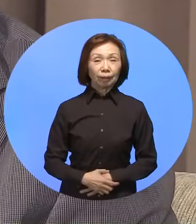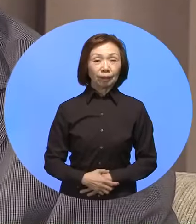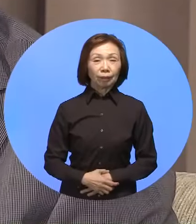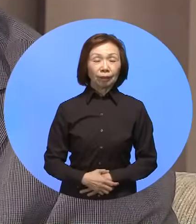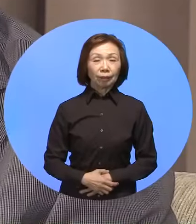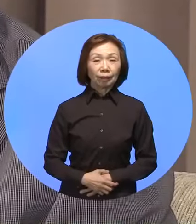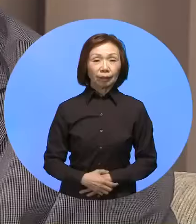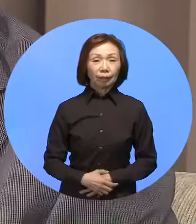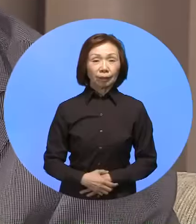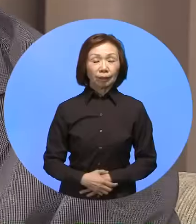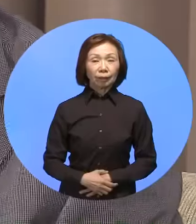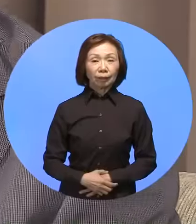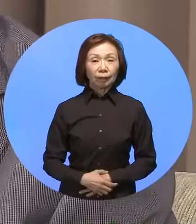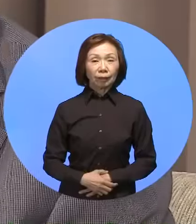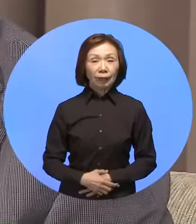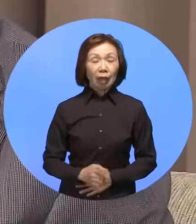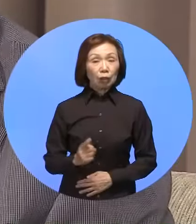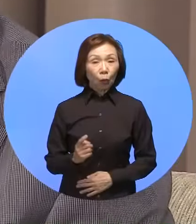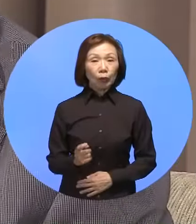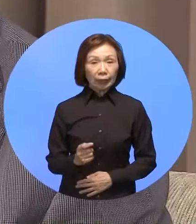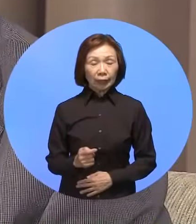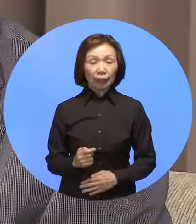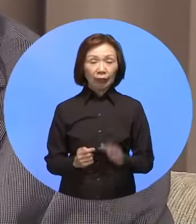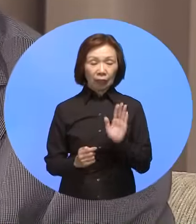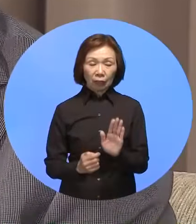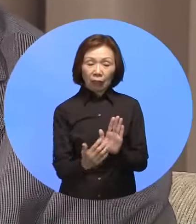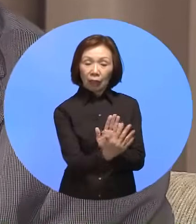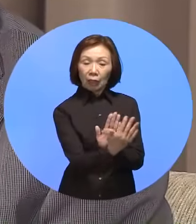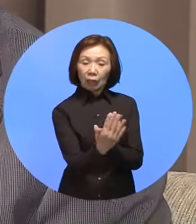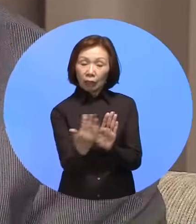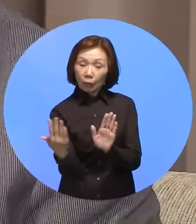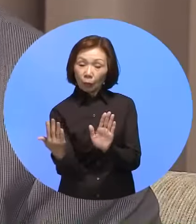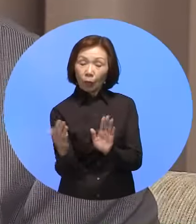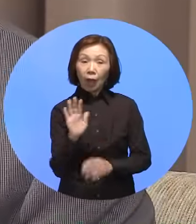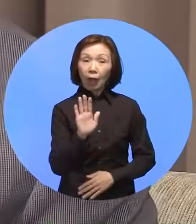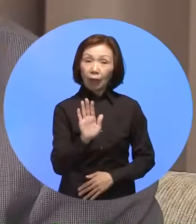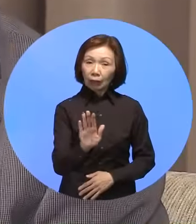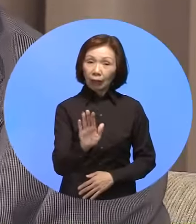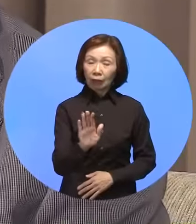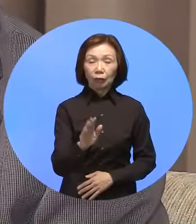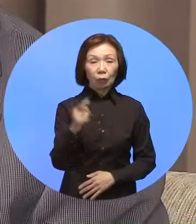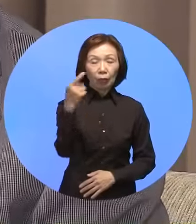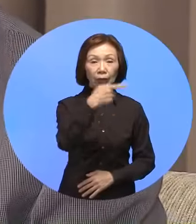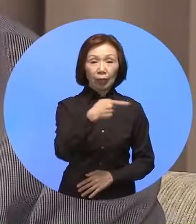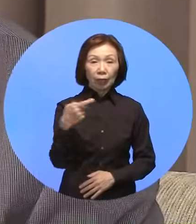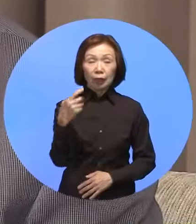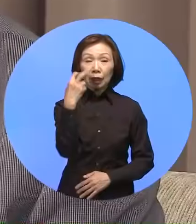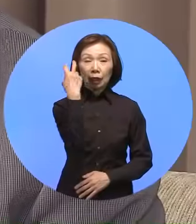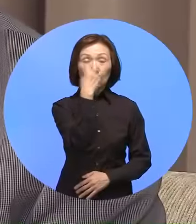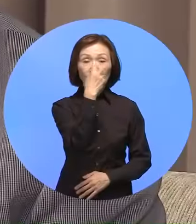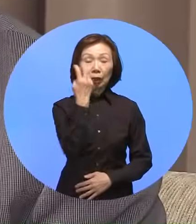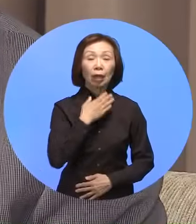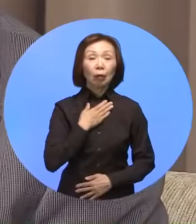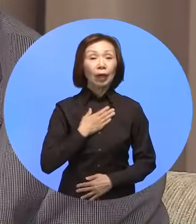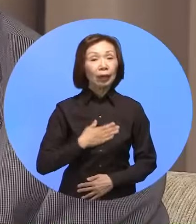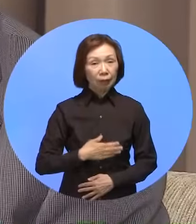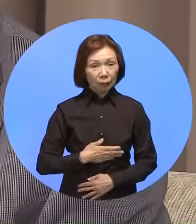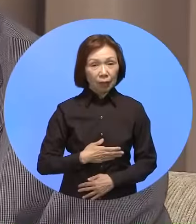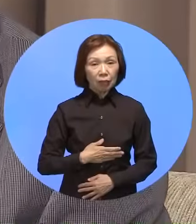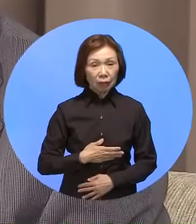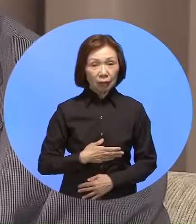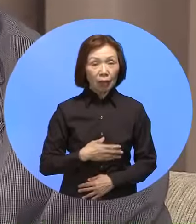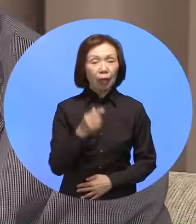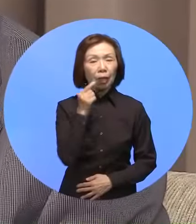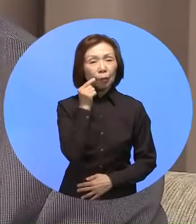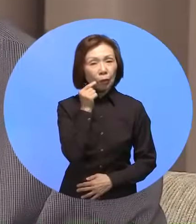またあのそこは堤防が築かれていたということが大事調査からわかっておりますけれどもひょっとし